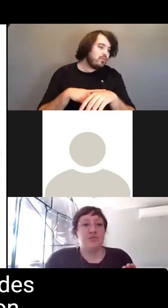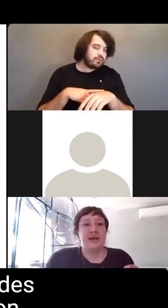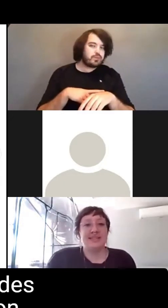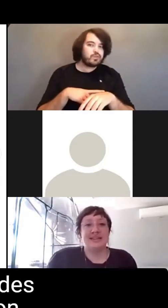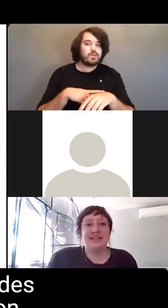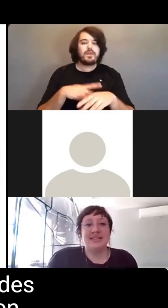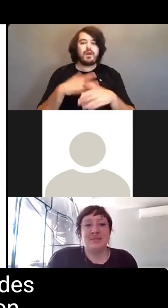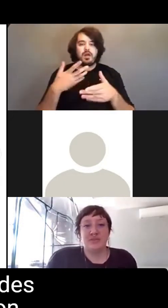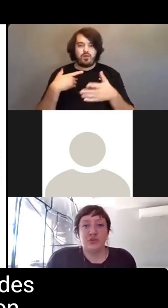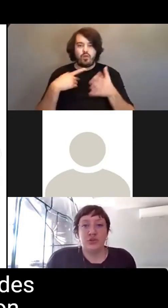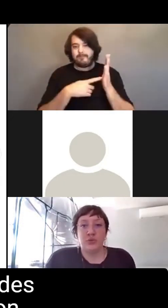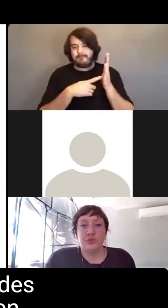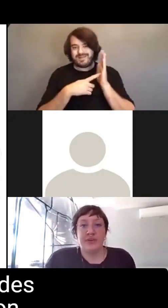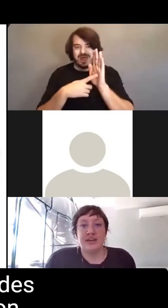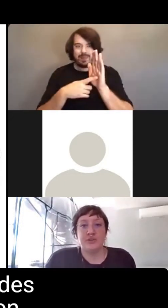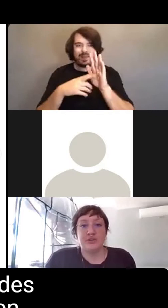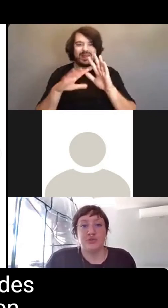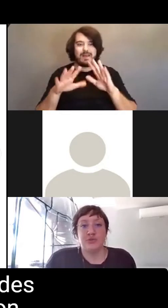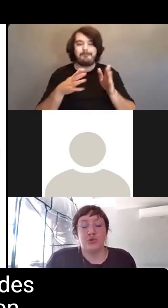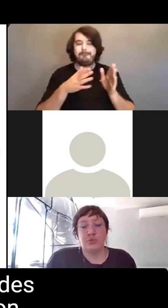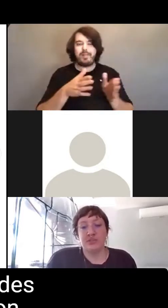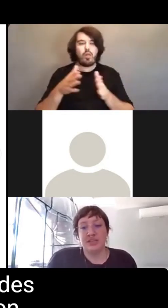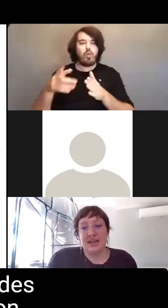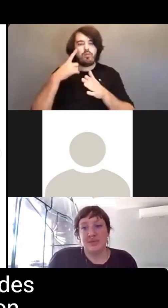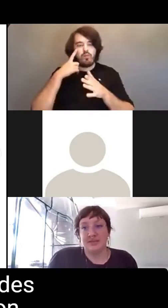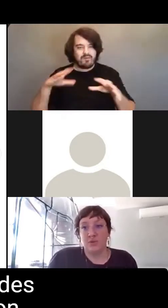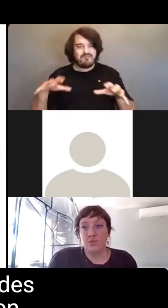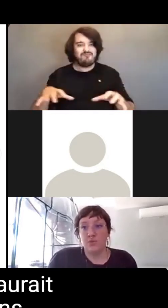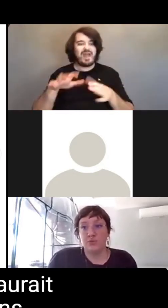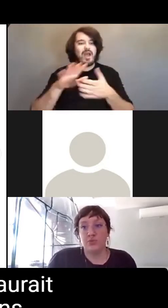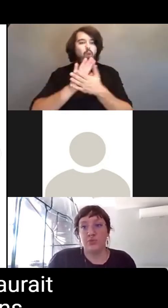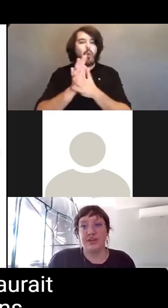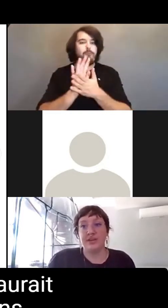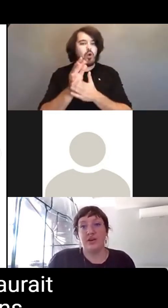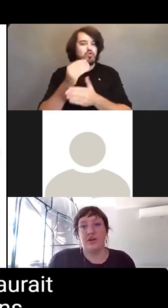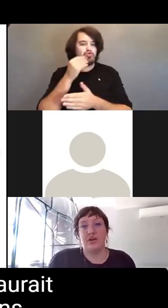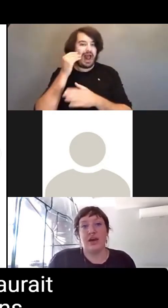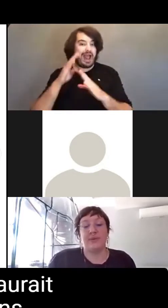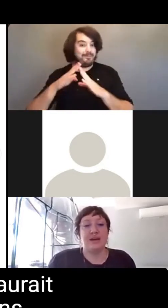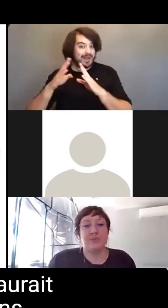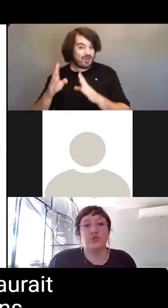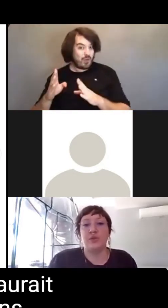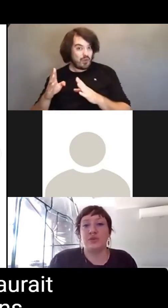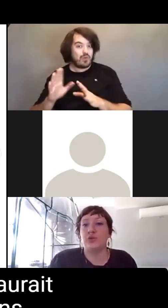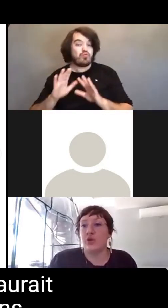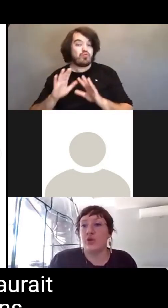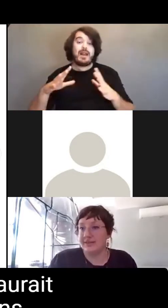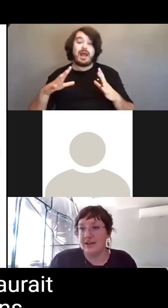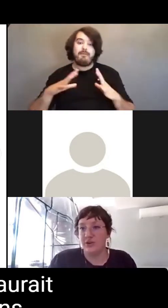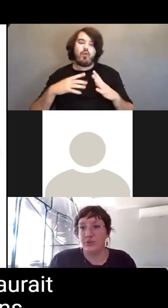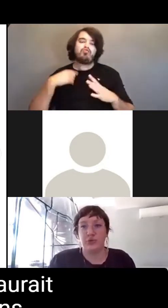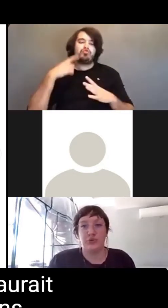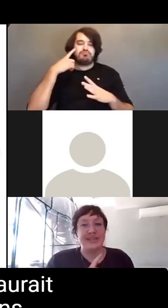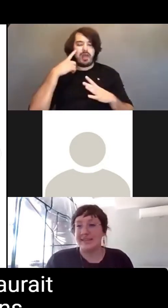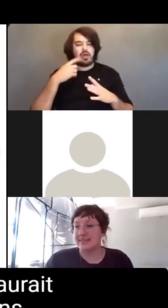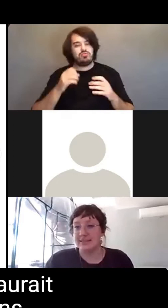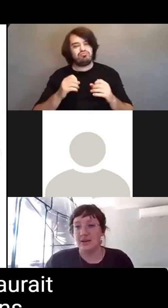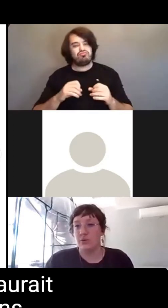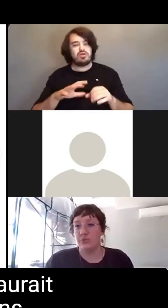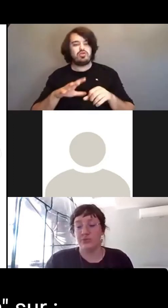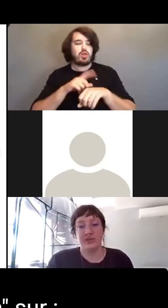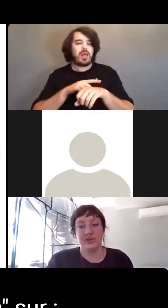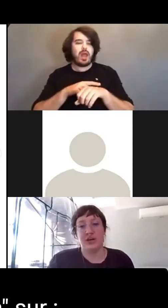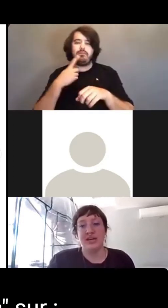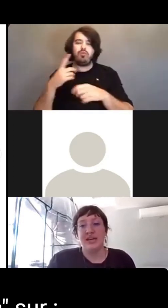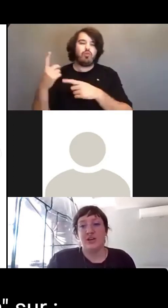Je vais vous présenter des méthodes pour faire du compost à la maison. Puis, après la pause, je pense qu'on aurait le temps là, pour toutes les